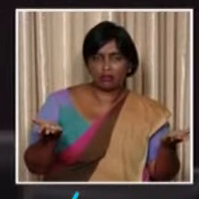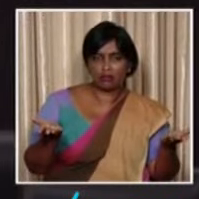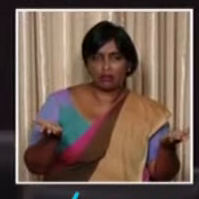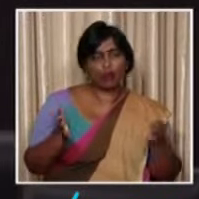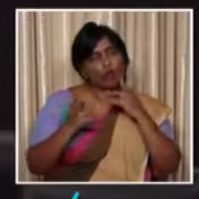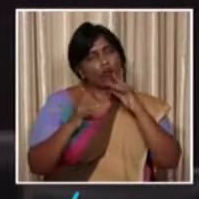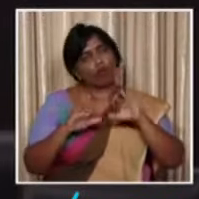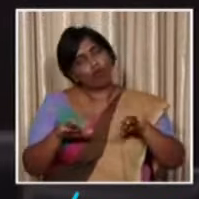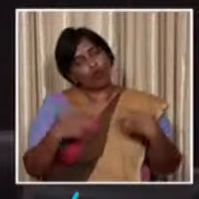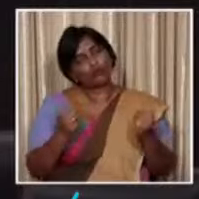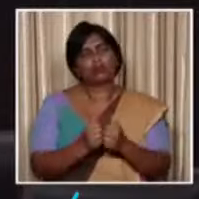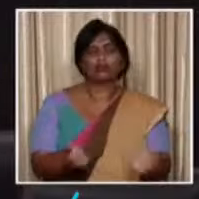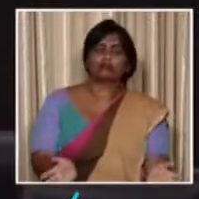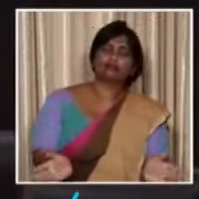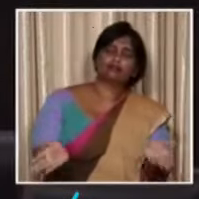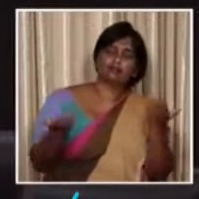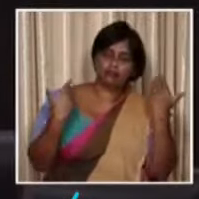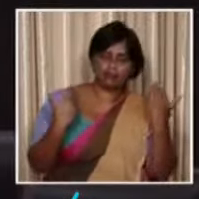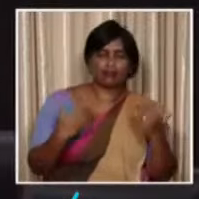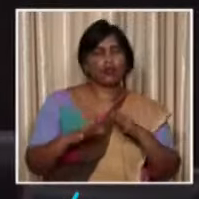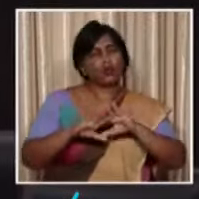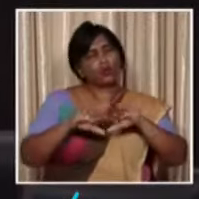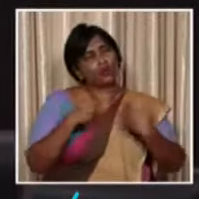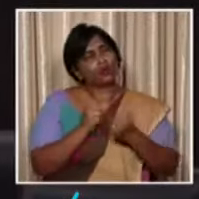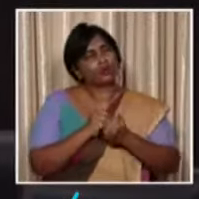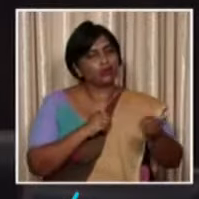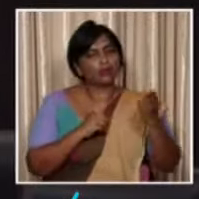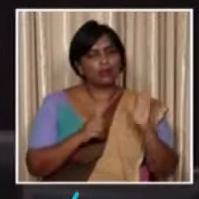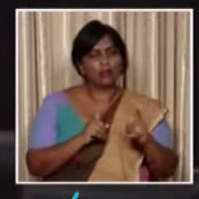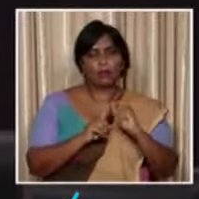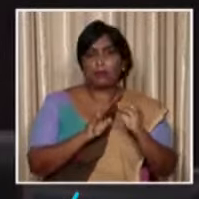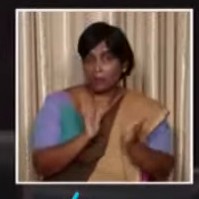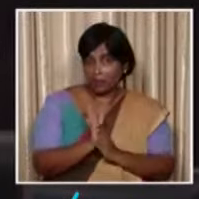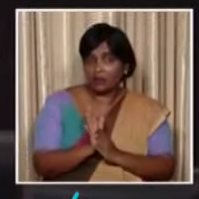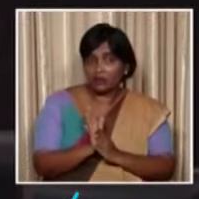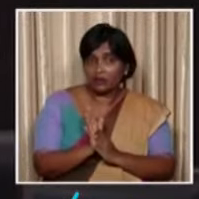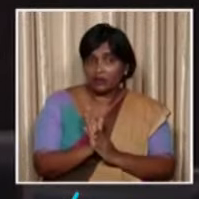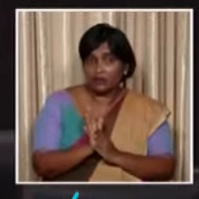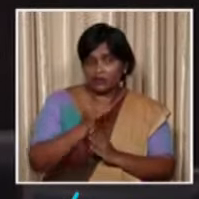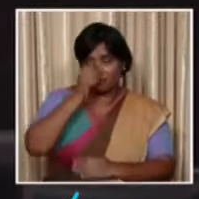ඕන දෙයක් කරන්න ඇරලා ඕන දෙයක් කරන්න ඇරලා ගමැතුමා